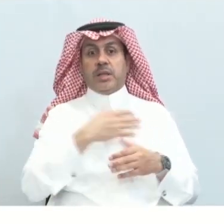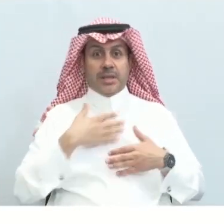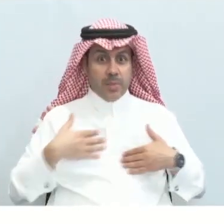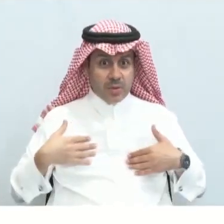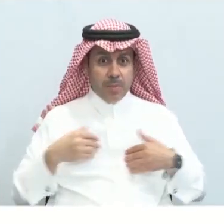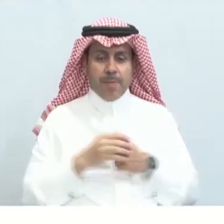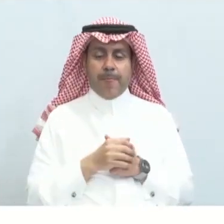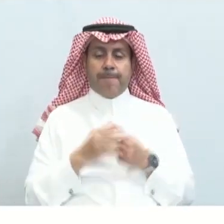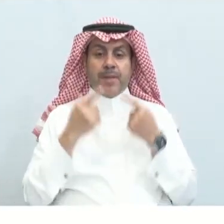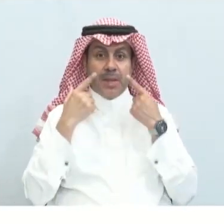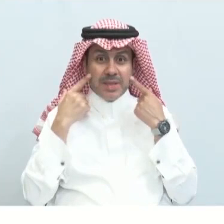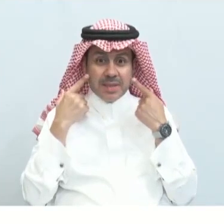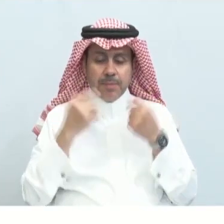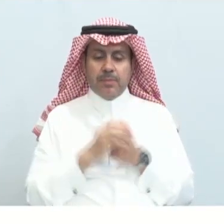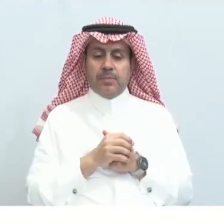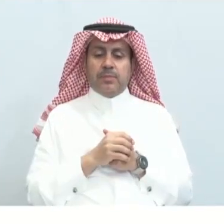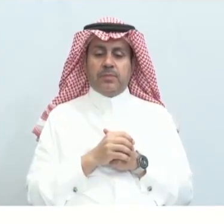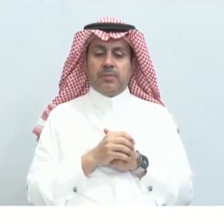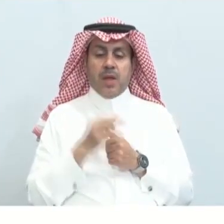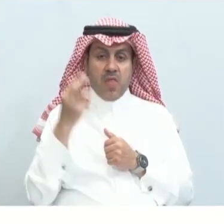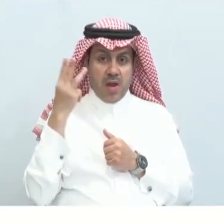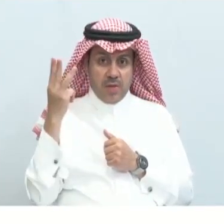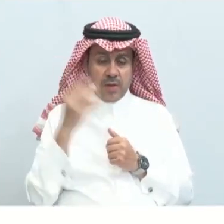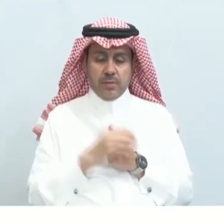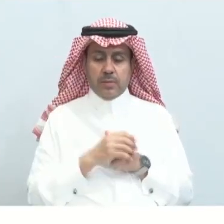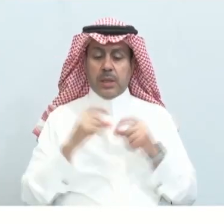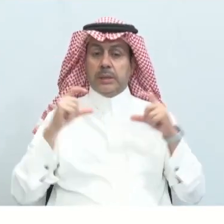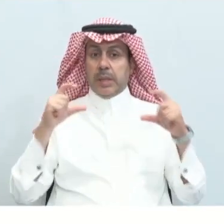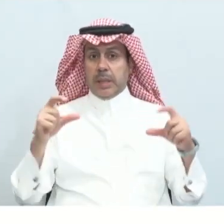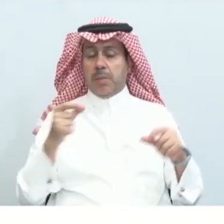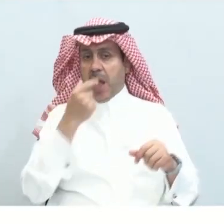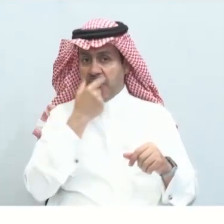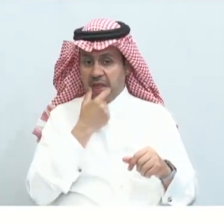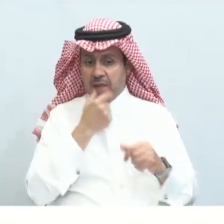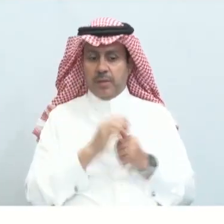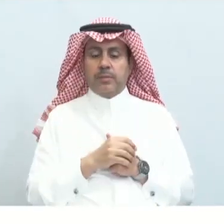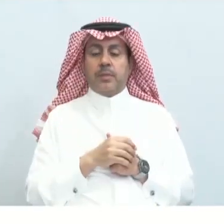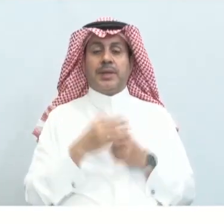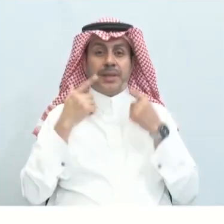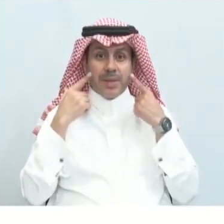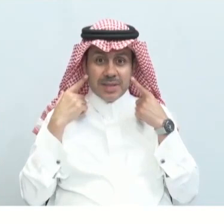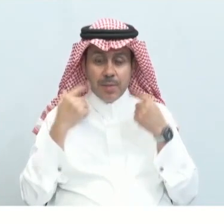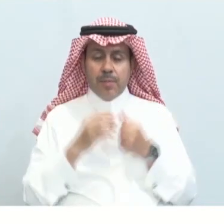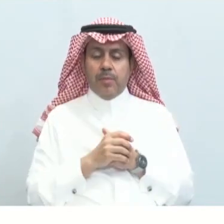لماذا نتبسم ثلاثه الدليل من السنه على التبسم